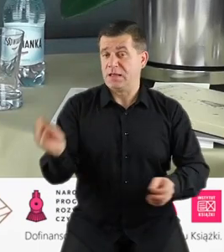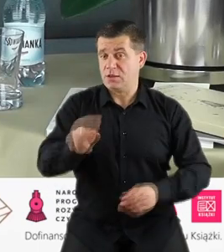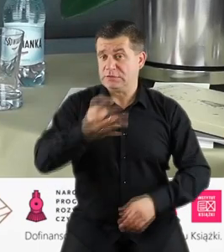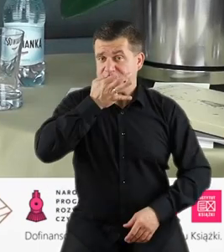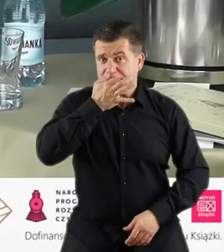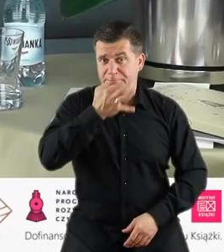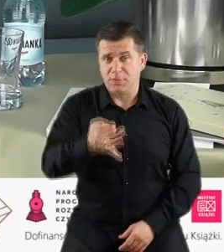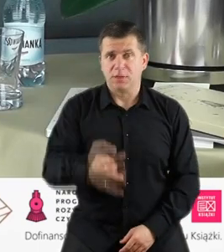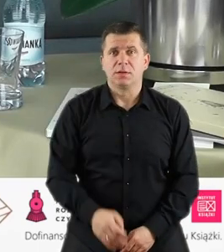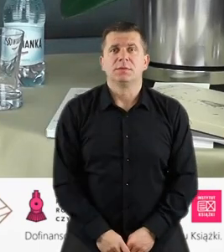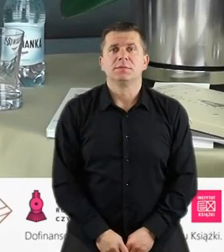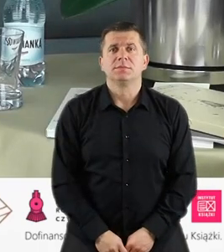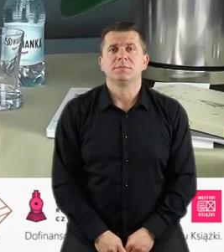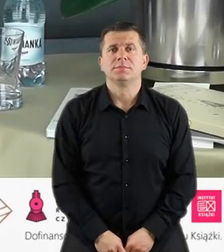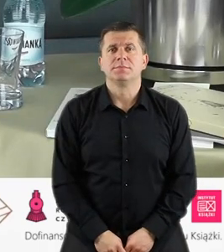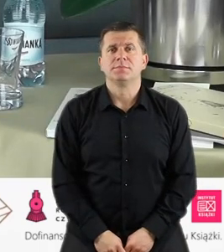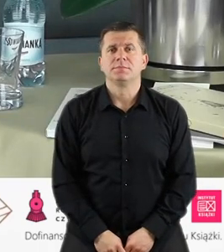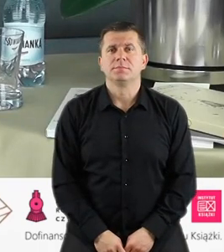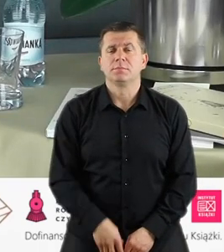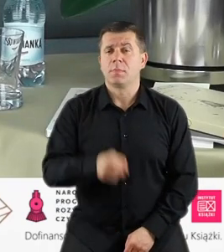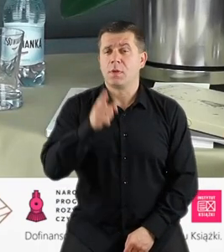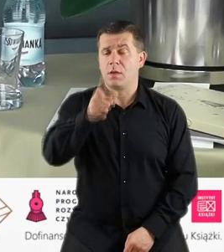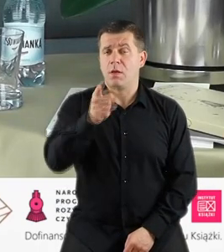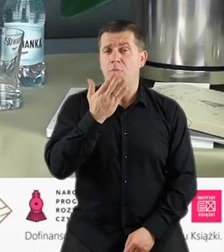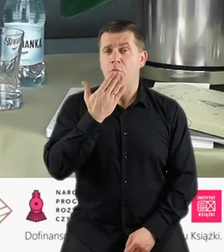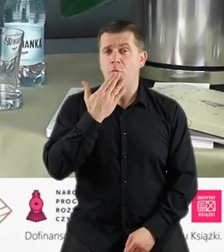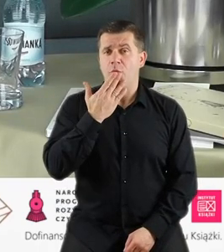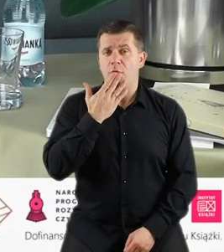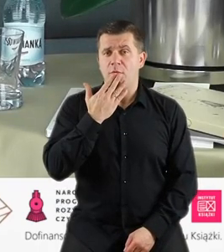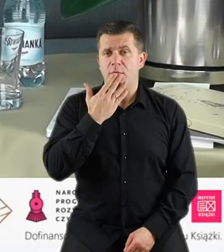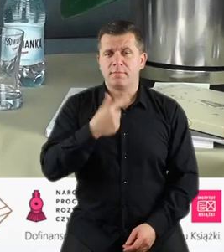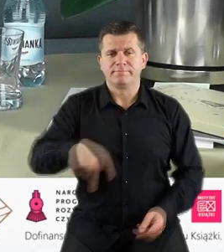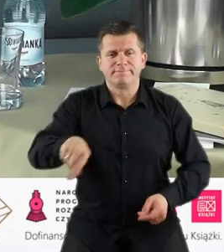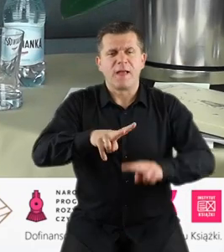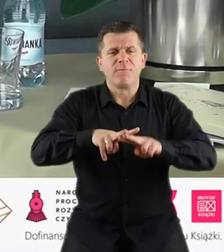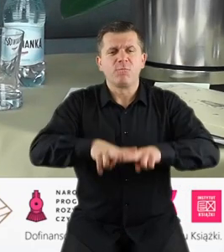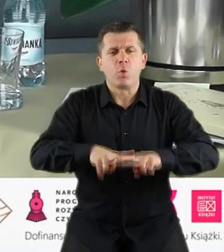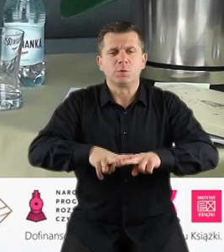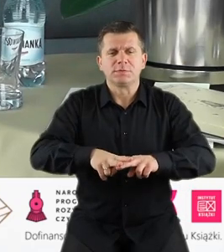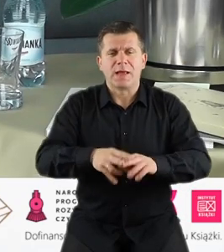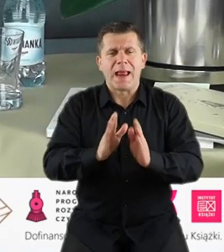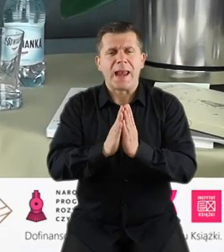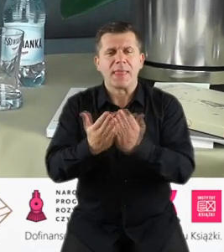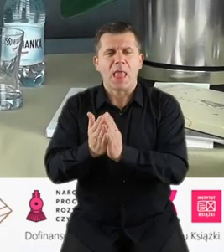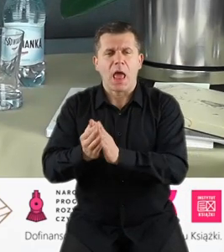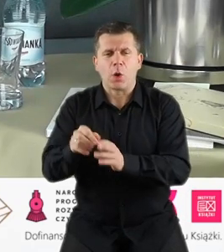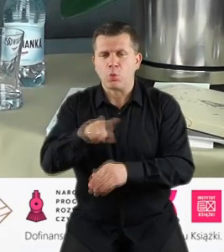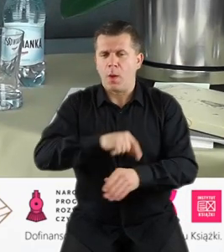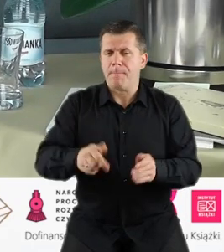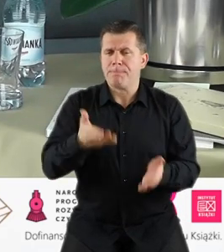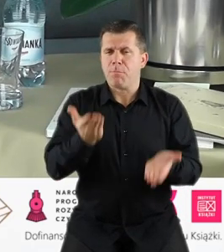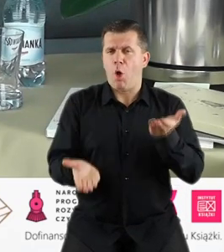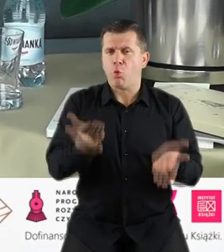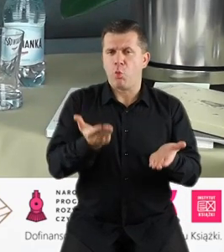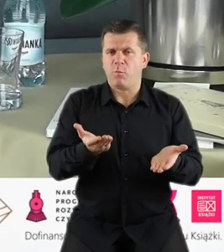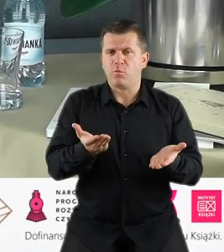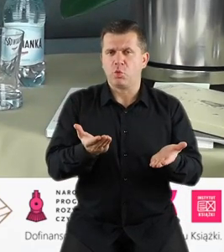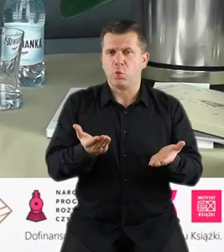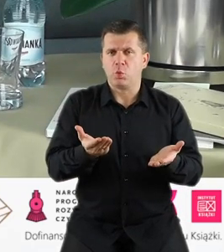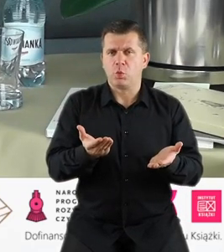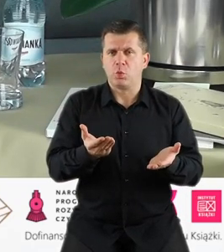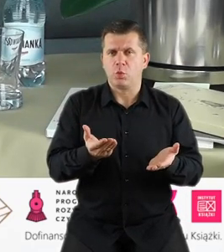zapytać o, Pani mówi, że funkcję literatury i porównuje ją Pani tę rolę literatury